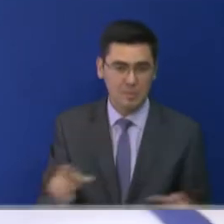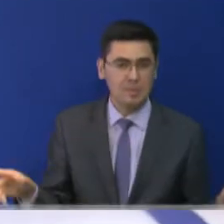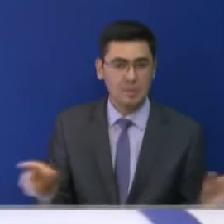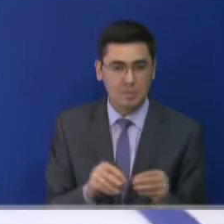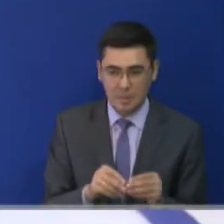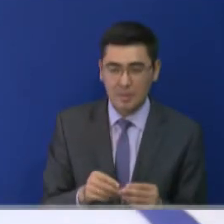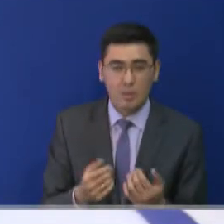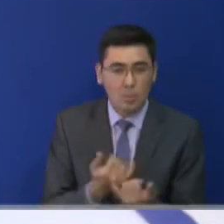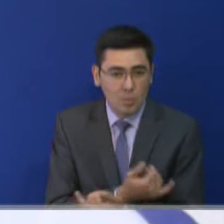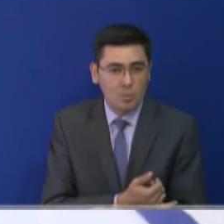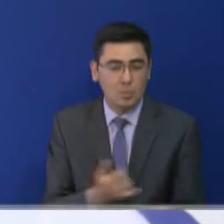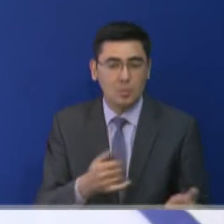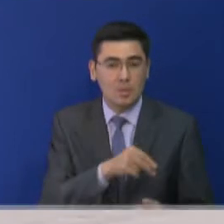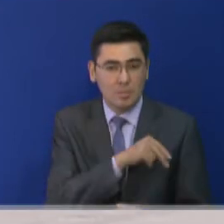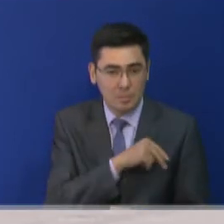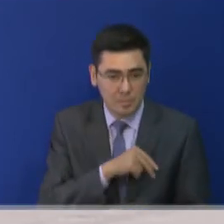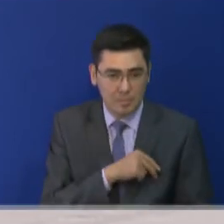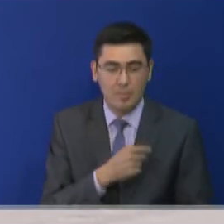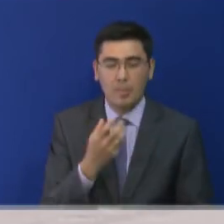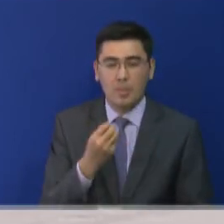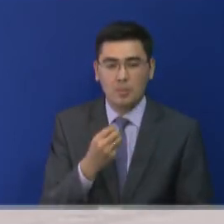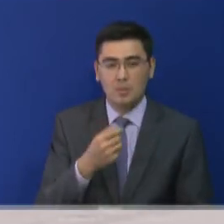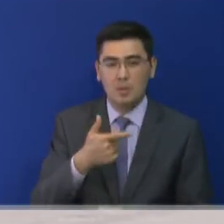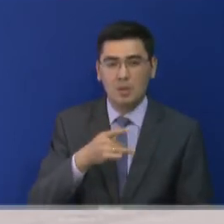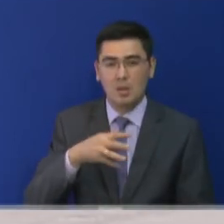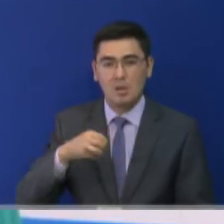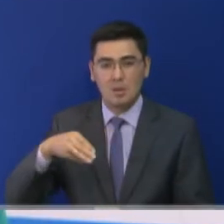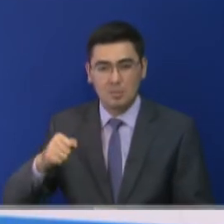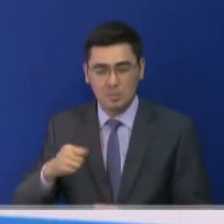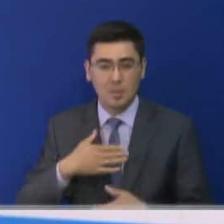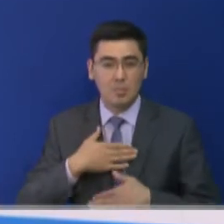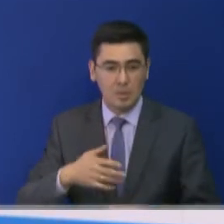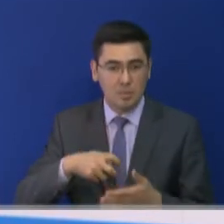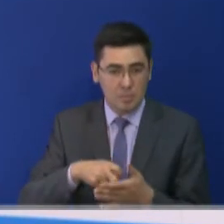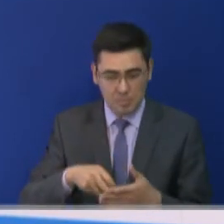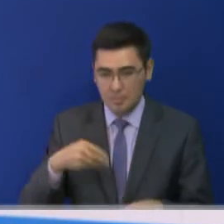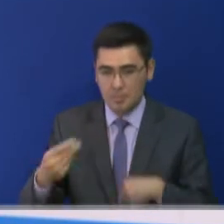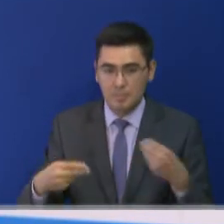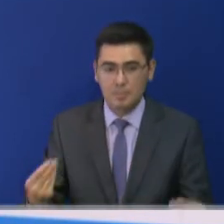мерейтойлық медальдары мен сондай-ақ қалалық мәслихаттың грамоталары және алғыс хаттармен